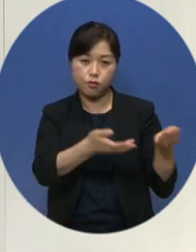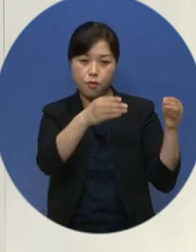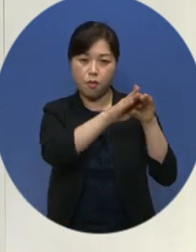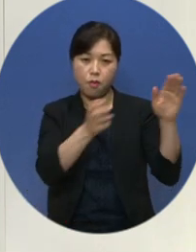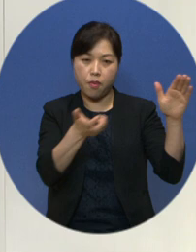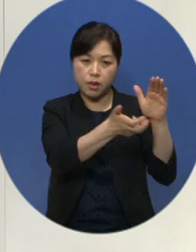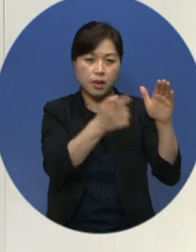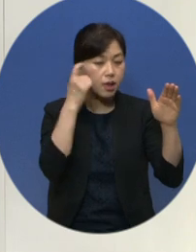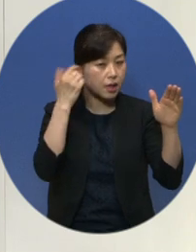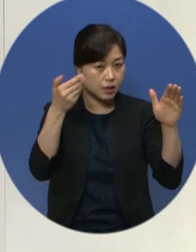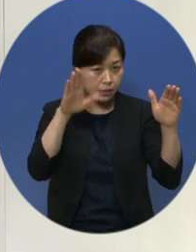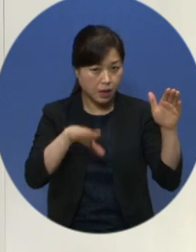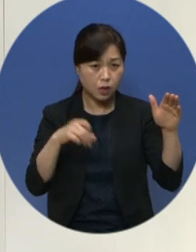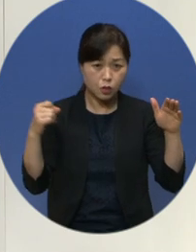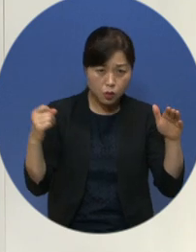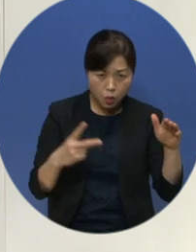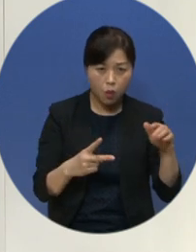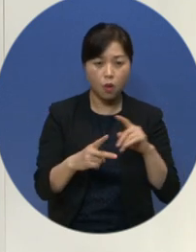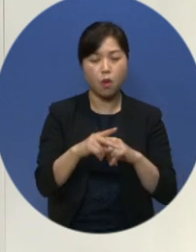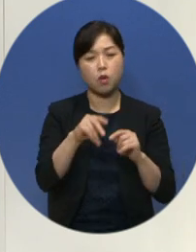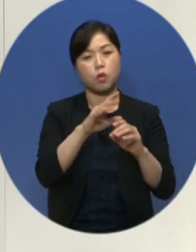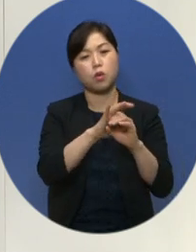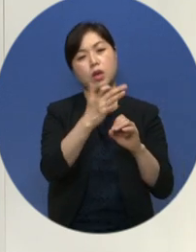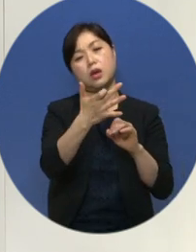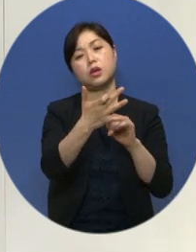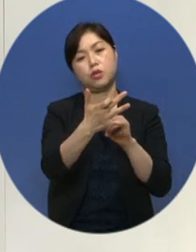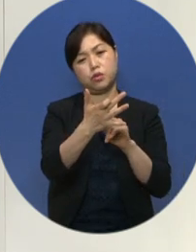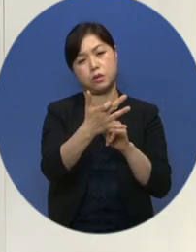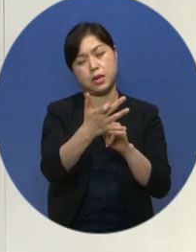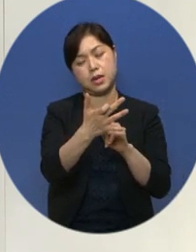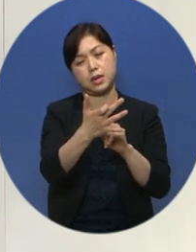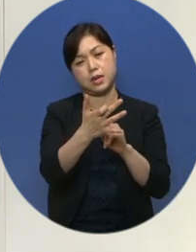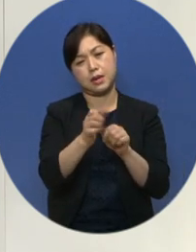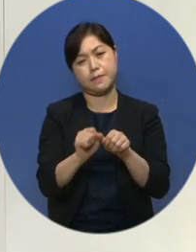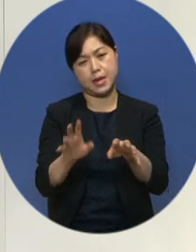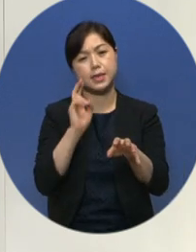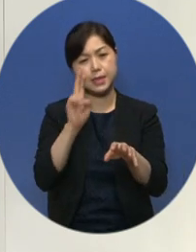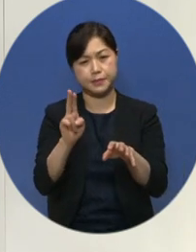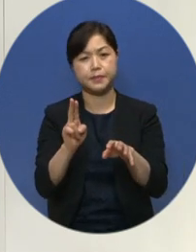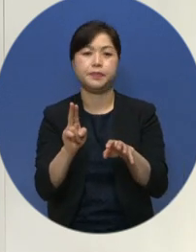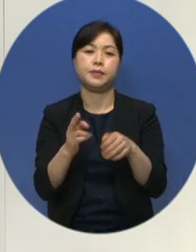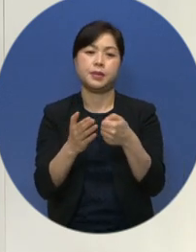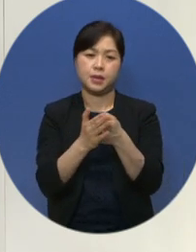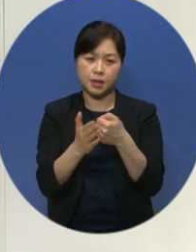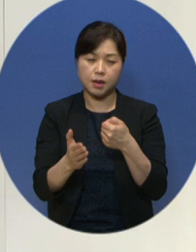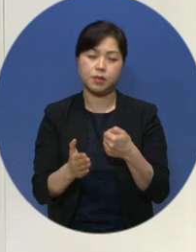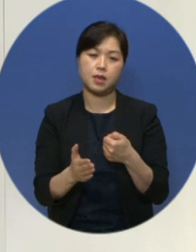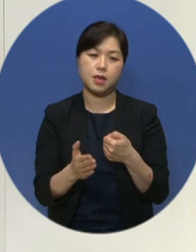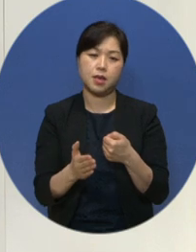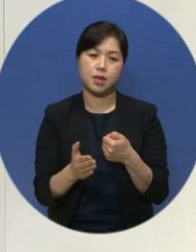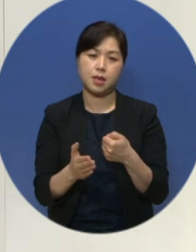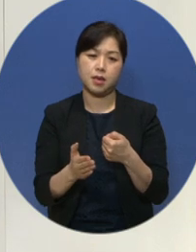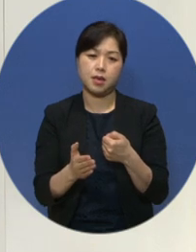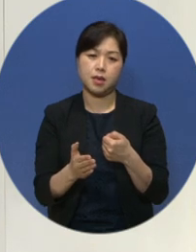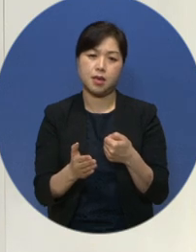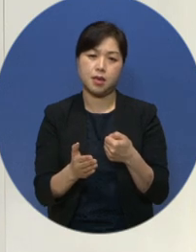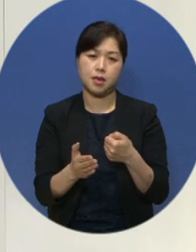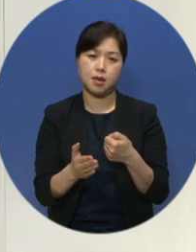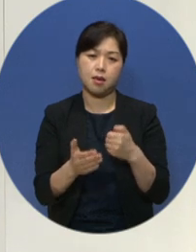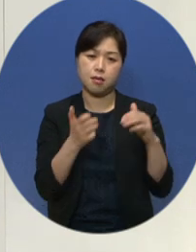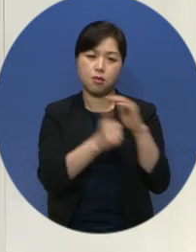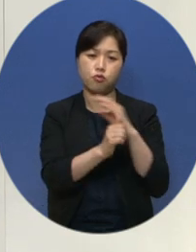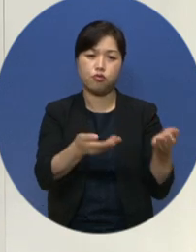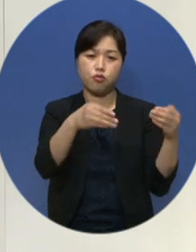업도 그 코로나가 또 더 좀 에 또 문제가 되고 자꾸 이러는 바람에 조금씩 명기가 되겠습니다